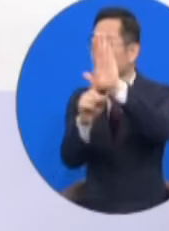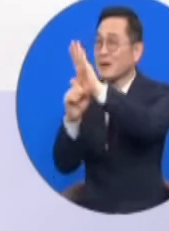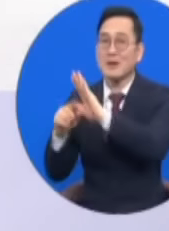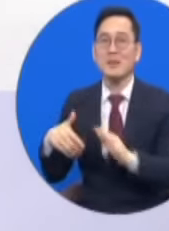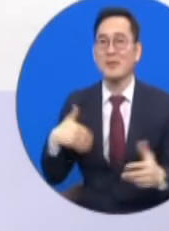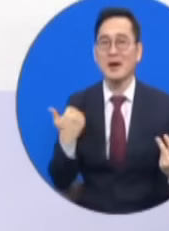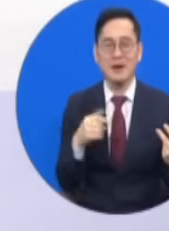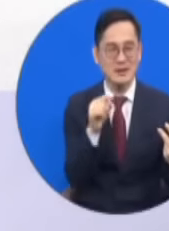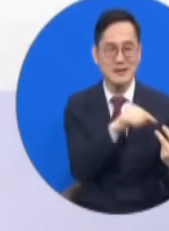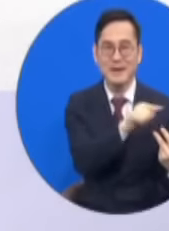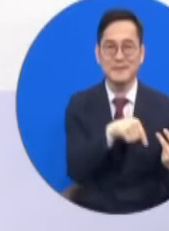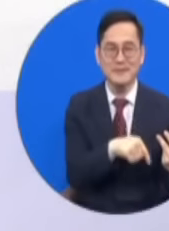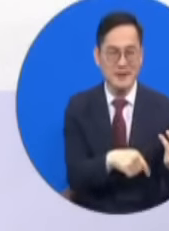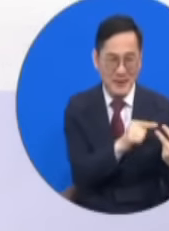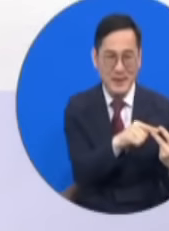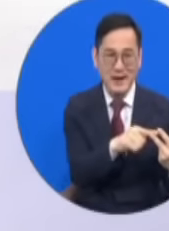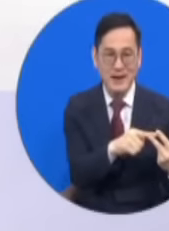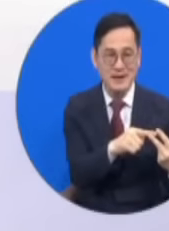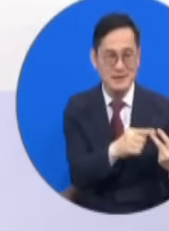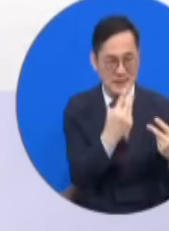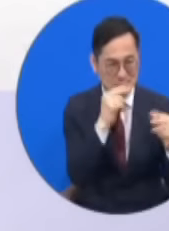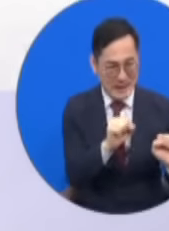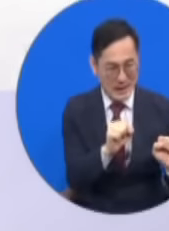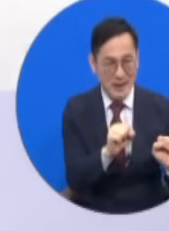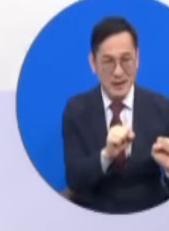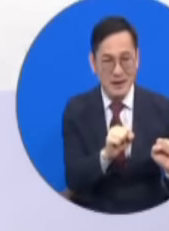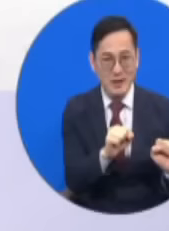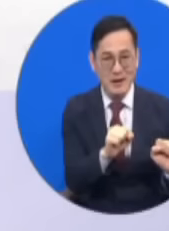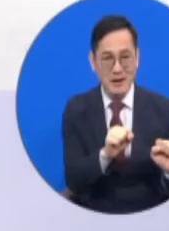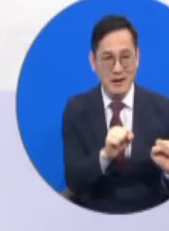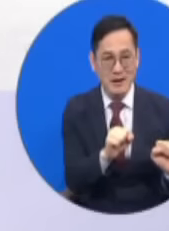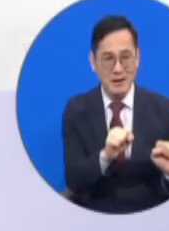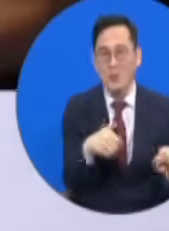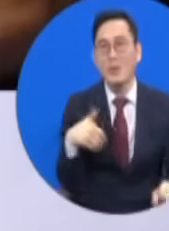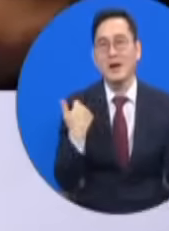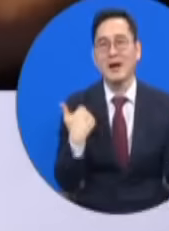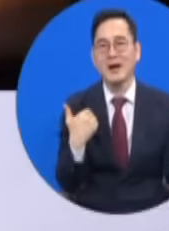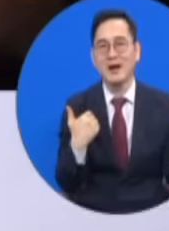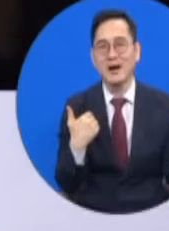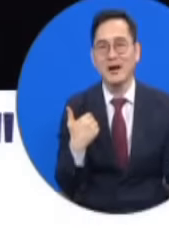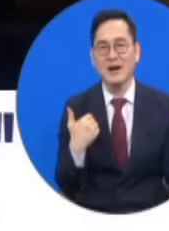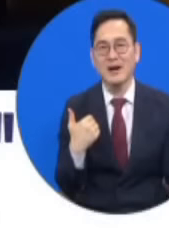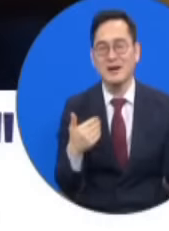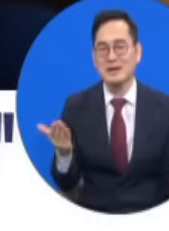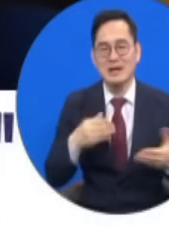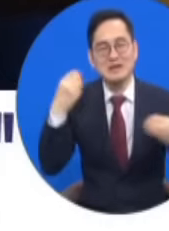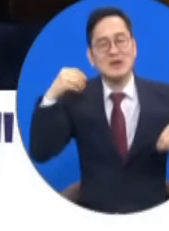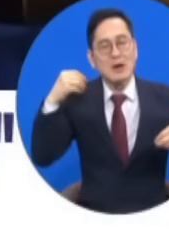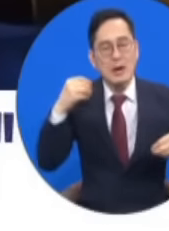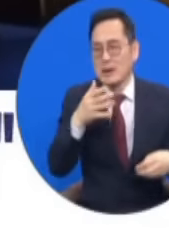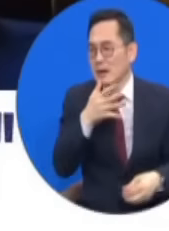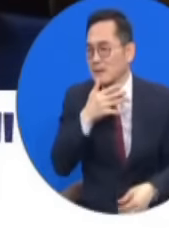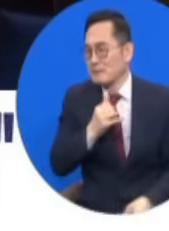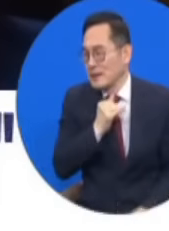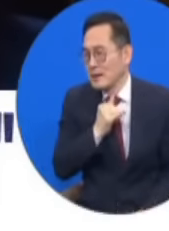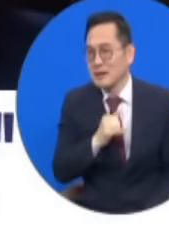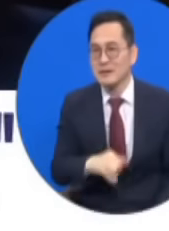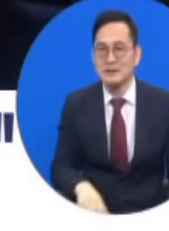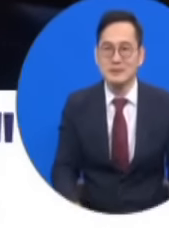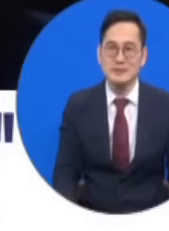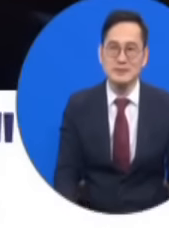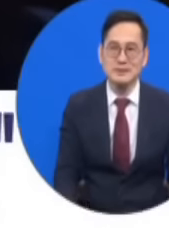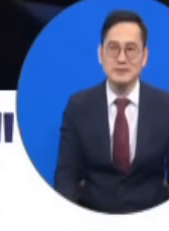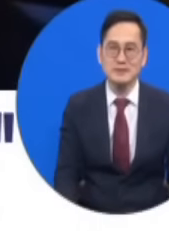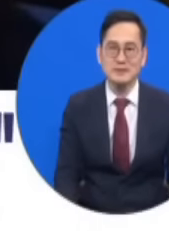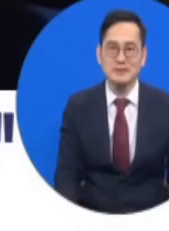생각하지 않았으면 저만 안 했을 거예요. 그런데 이제 본인이 습관적으로 이게 나온 거예요. 옆에 아마 수행비서 같은데 옆에다 아, 오랜만에 일하는 척